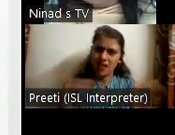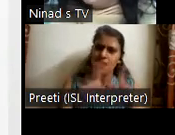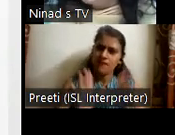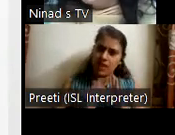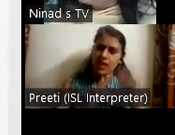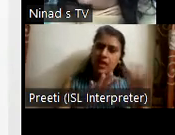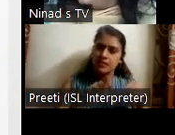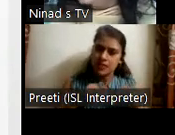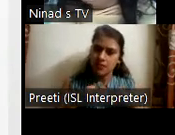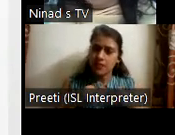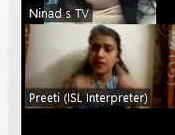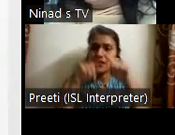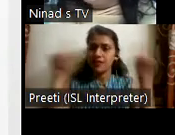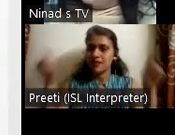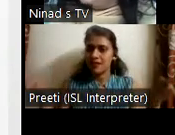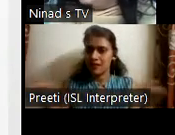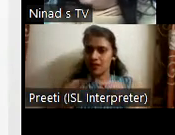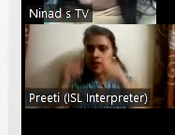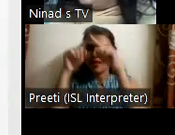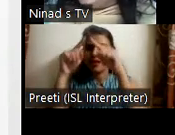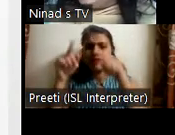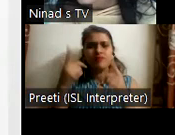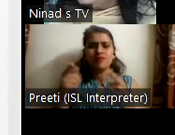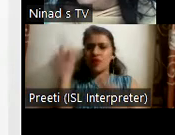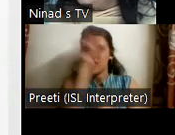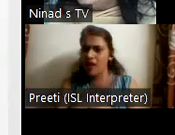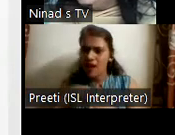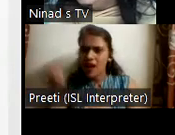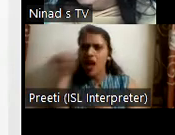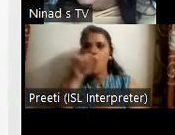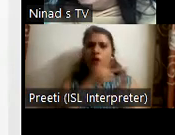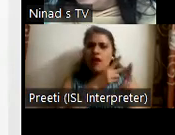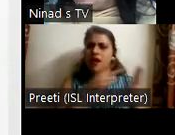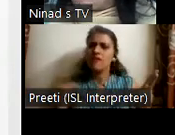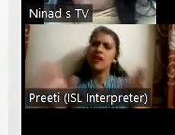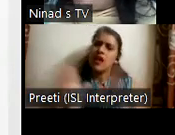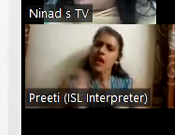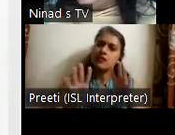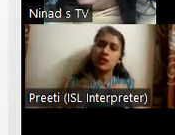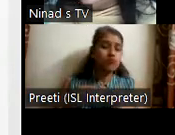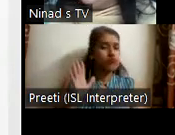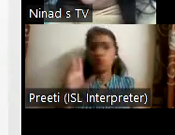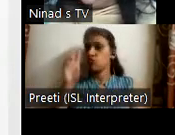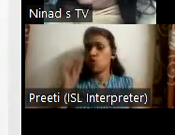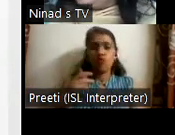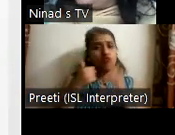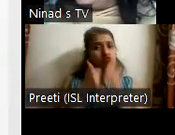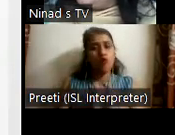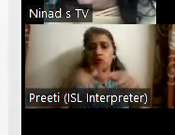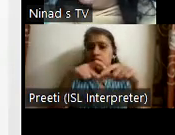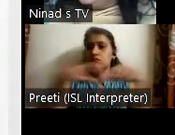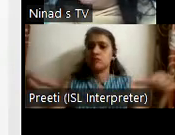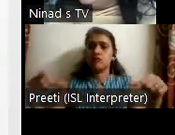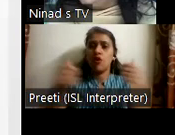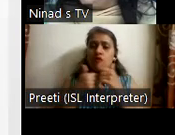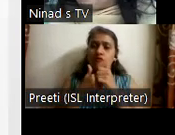है, जो सर्कल है वो सर्कल है, जो रेक्टेंगल है रेक्टेंगल है. आप सबको स्क्वायर बना देंगे, बोलेंगे ये स्क्वायर ही बनना है. जो ट्रायंगल होगा